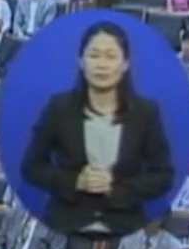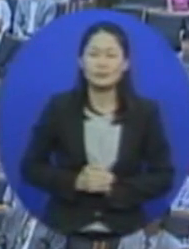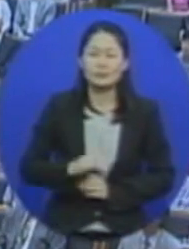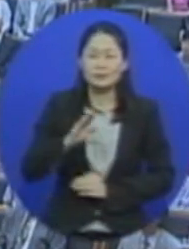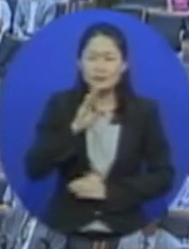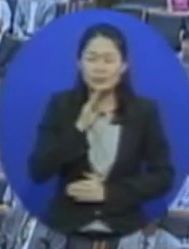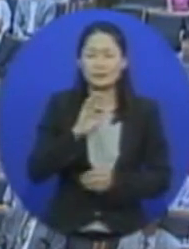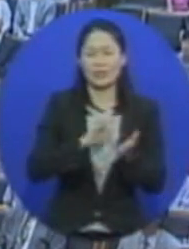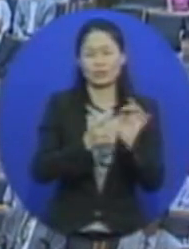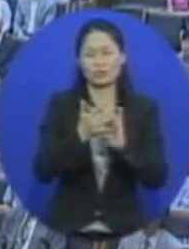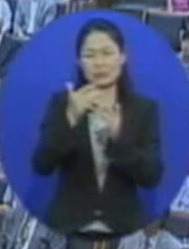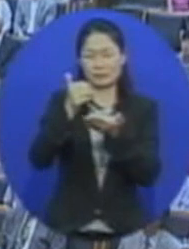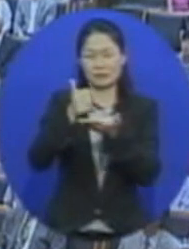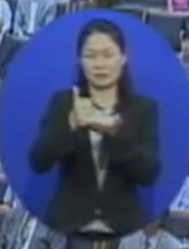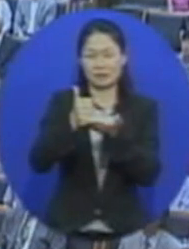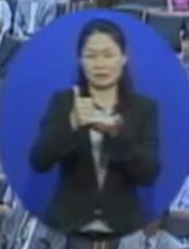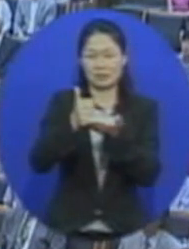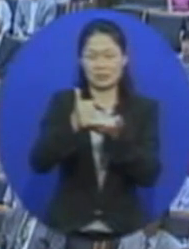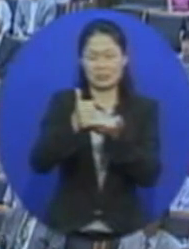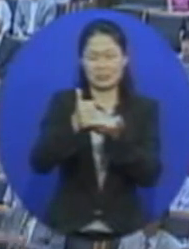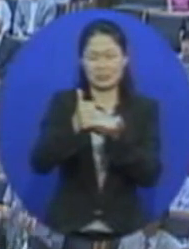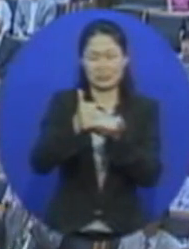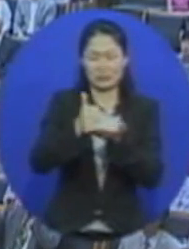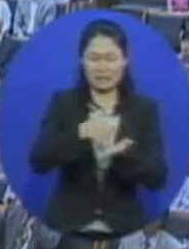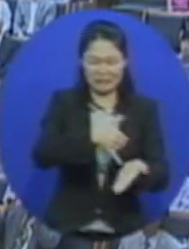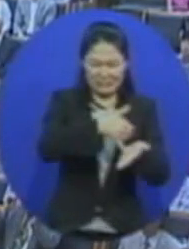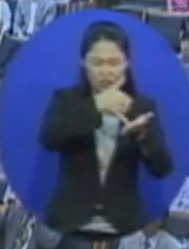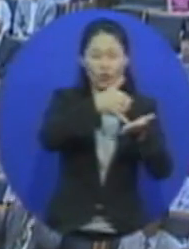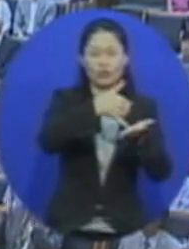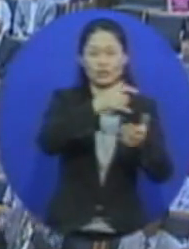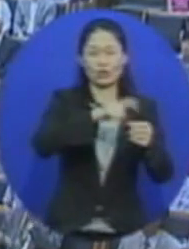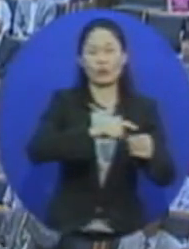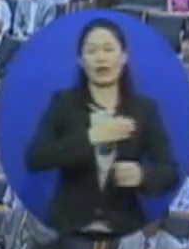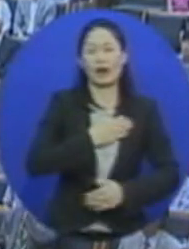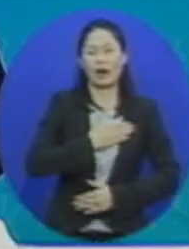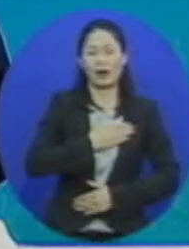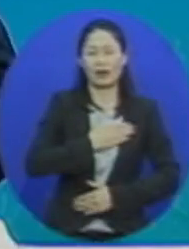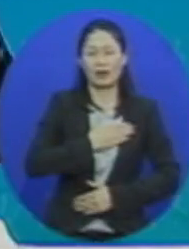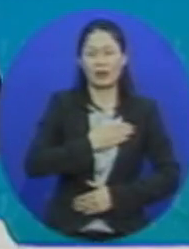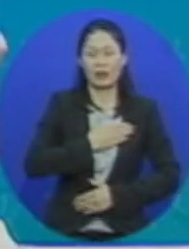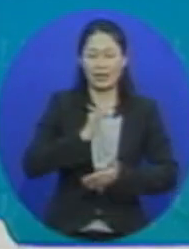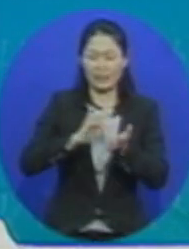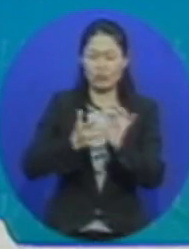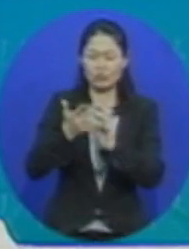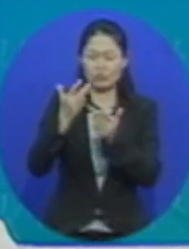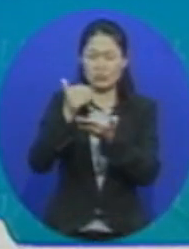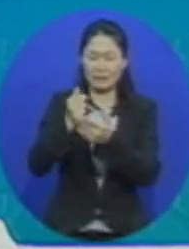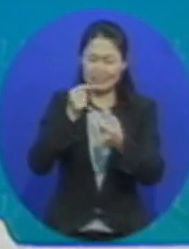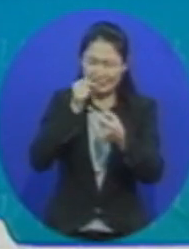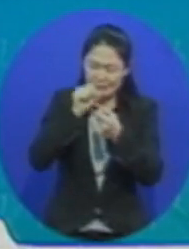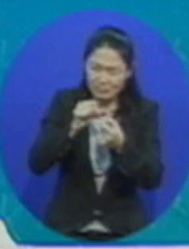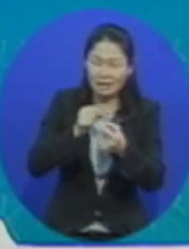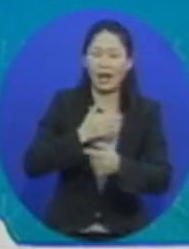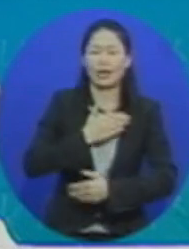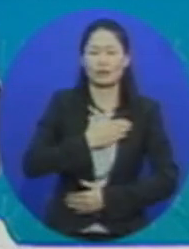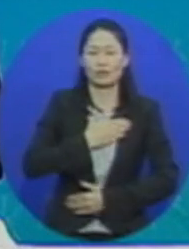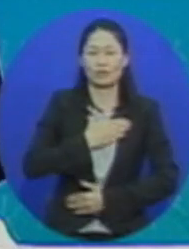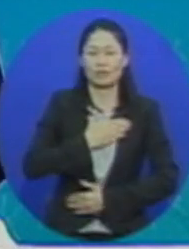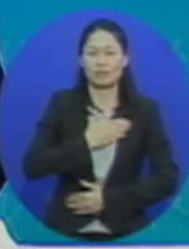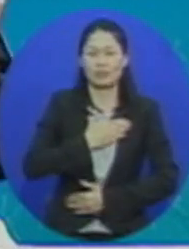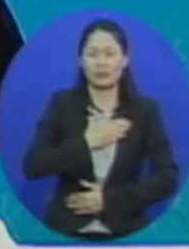예수님을 인격적 으로 않은 거죠 예수님과 친 미리 아는 거에요